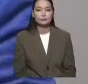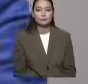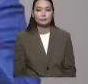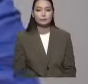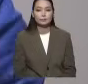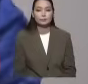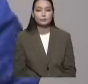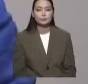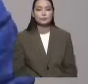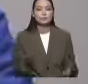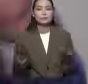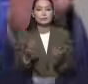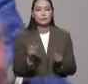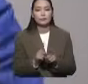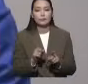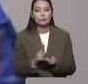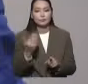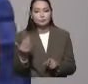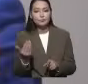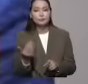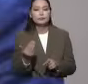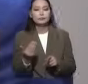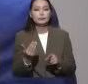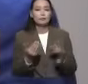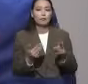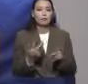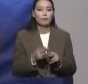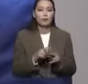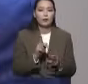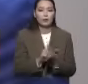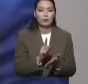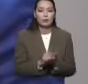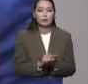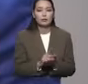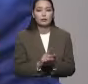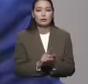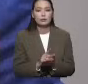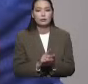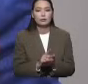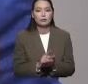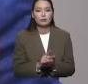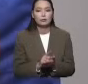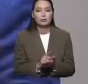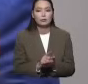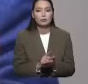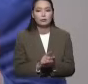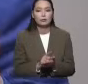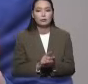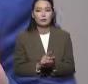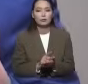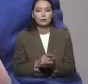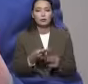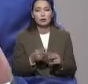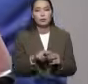Қай ауылға барамыз, жаңа жол салады. Мына жерде амбулатория, мына жерде мектеп, мына жерде жаңағы ФОП. Сонда